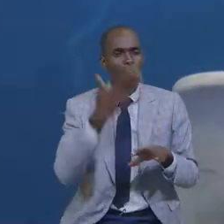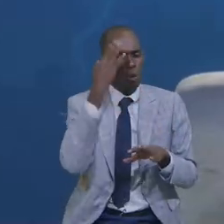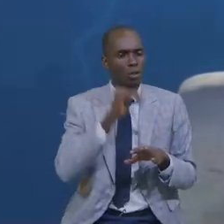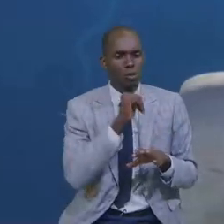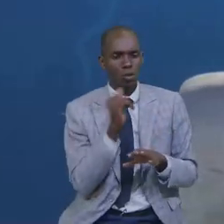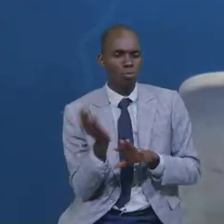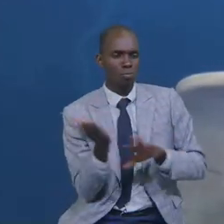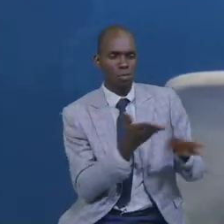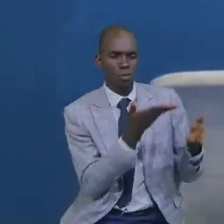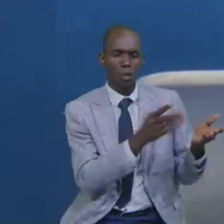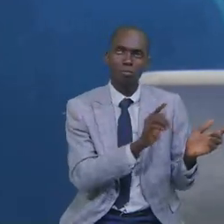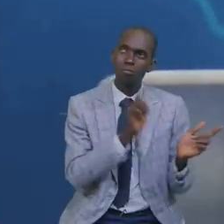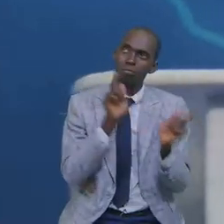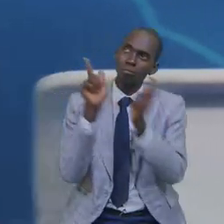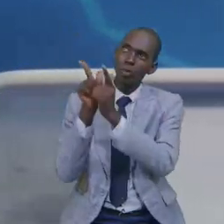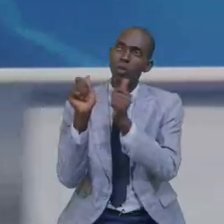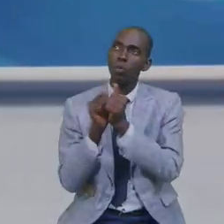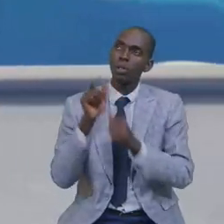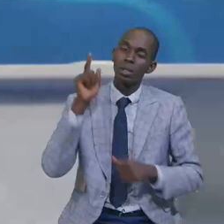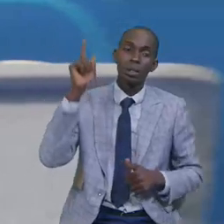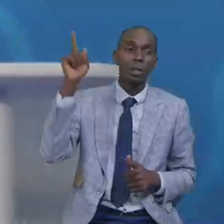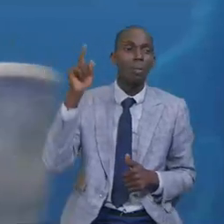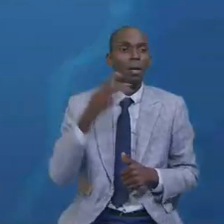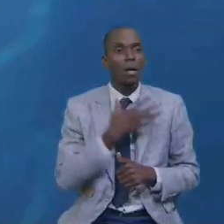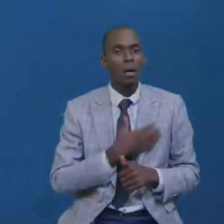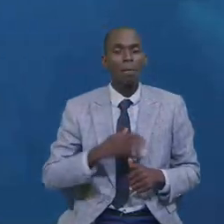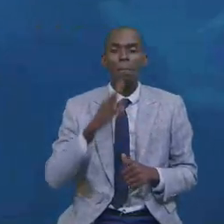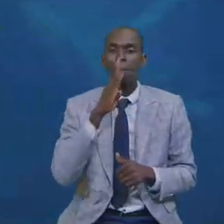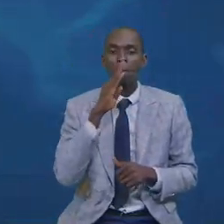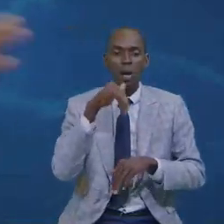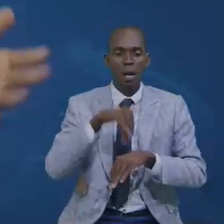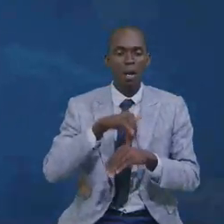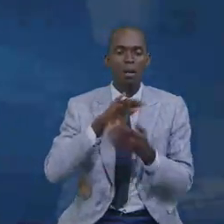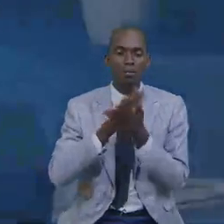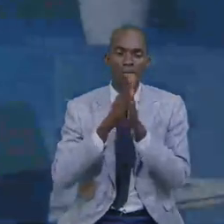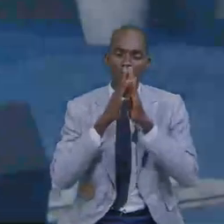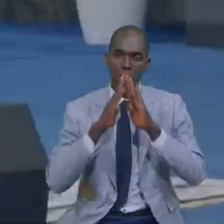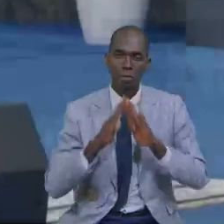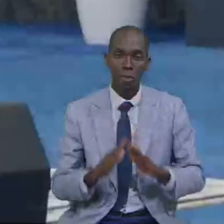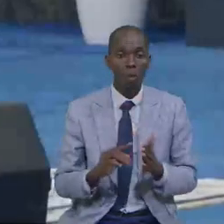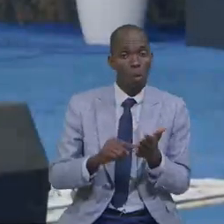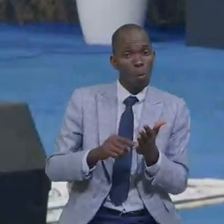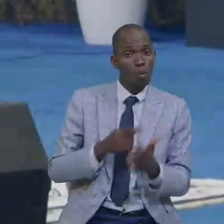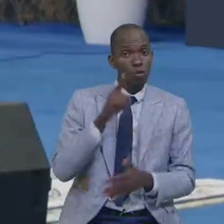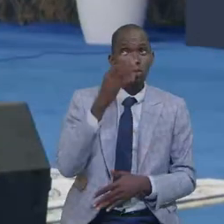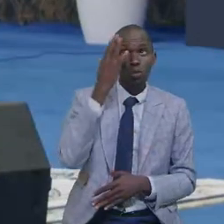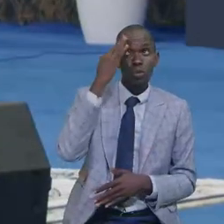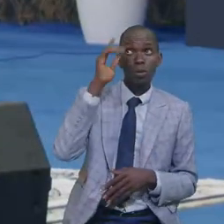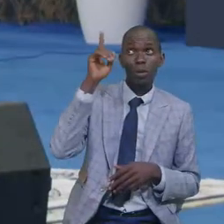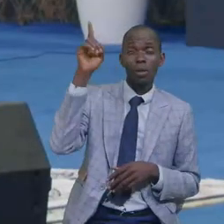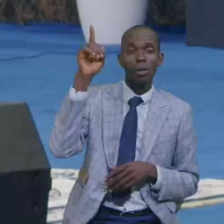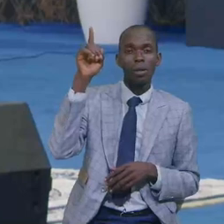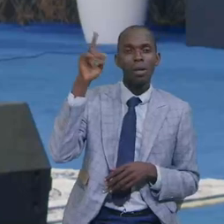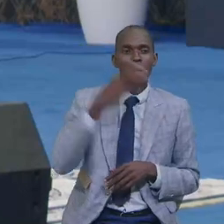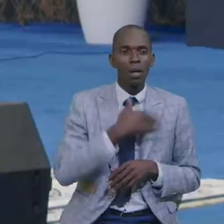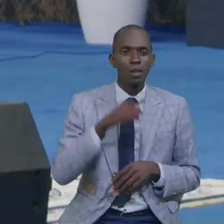t'approcher viens à lui attache-toi à lui et tu auras la paix une fois que tu